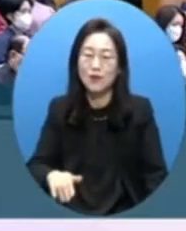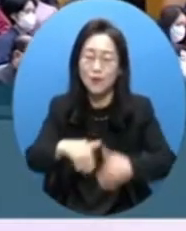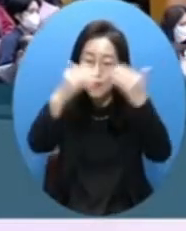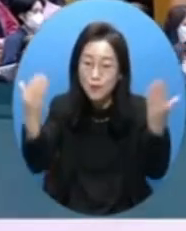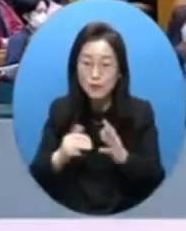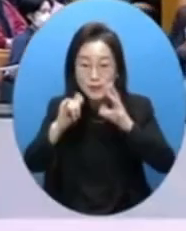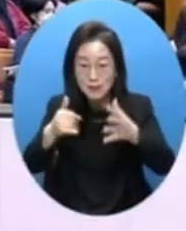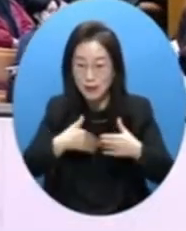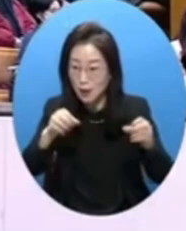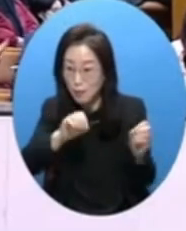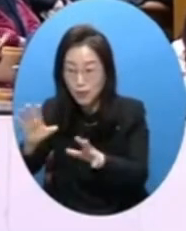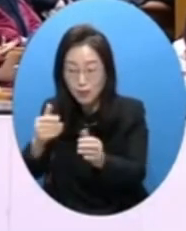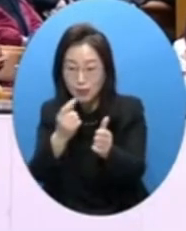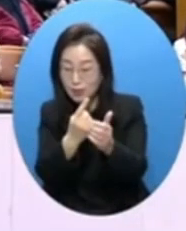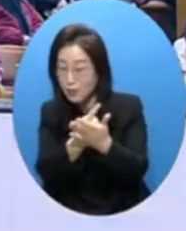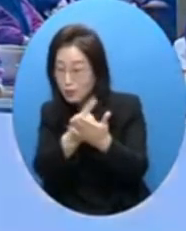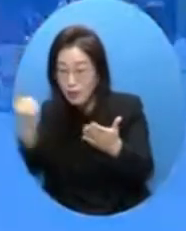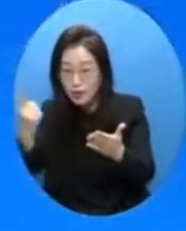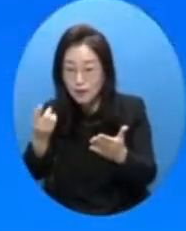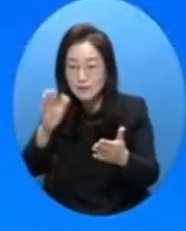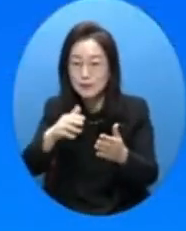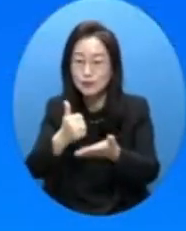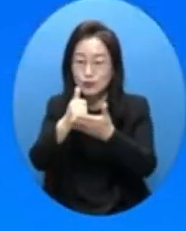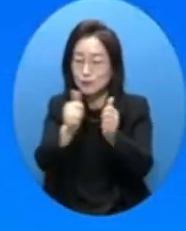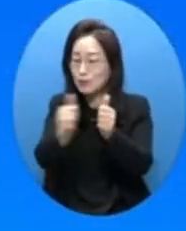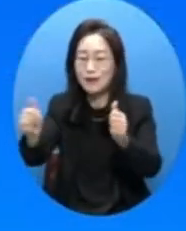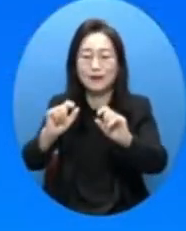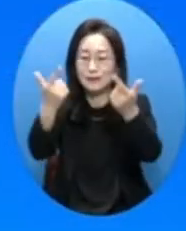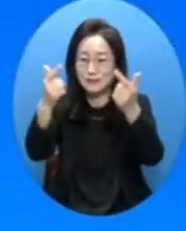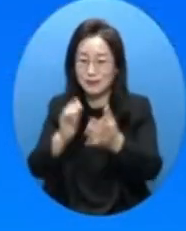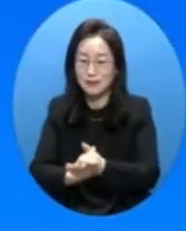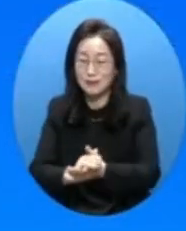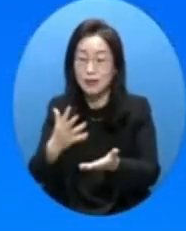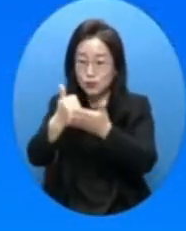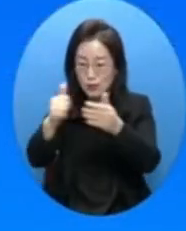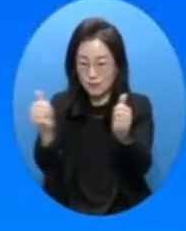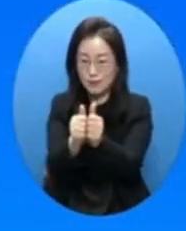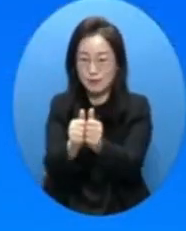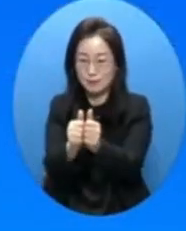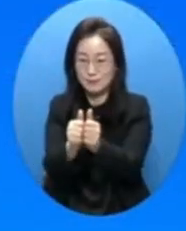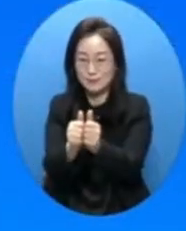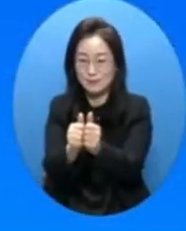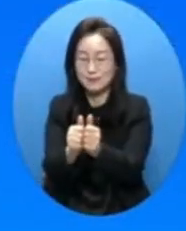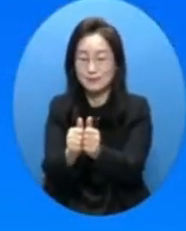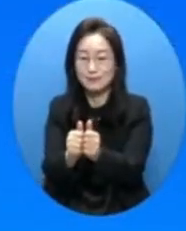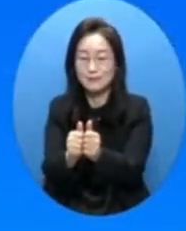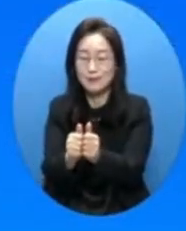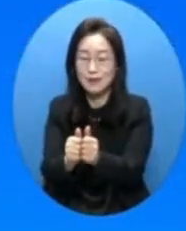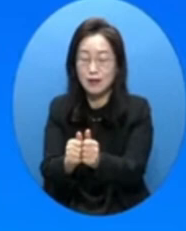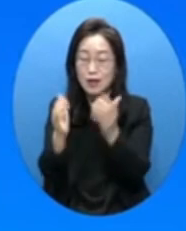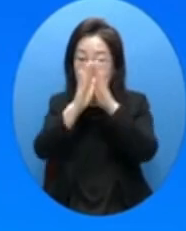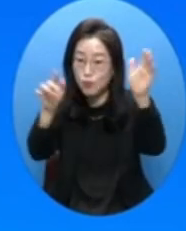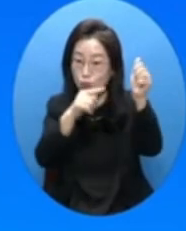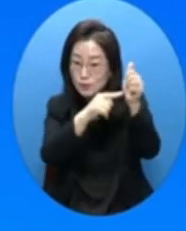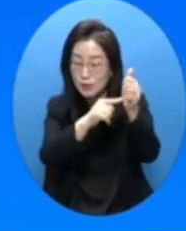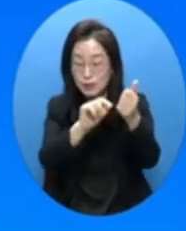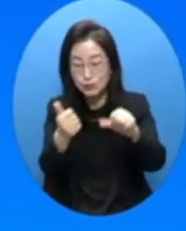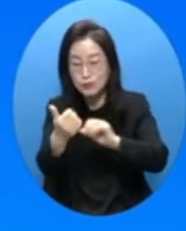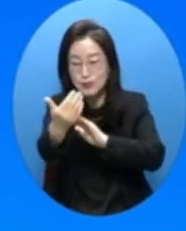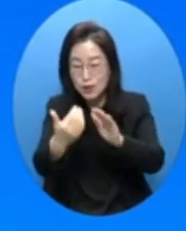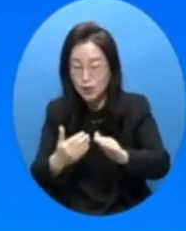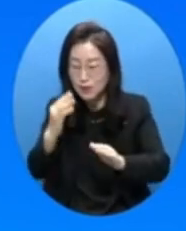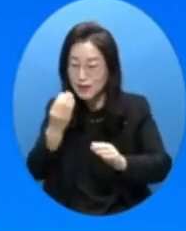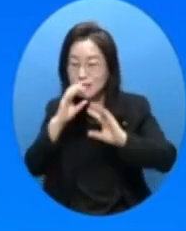온 세상 날을 버리고 떠나도 주님 나를 떠나는지 아니하십니다. 주님 나와 함께 하십니다. 모세가 운명하기 전에 이스라엘